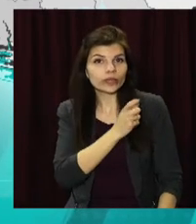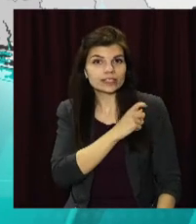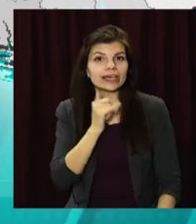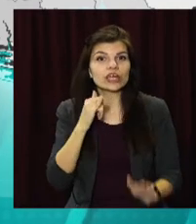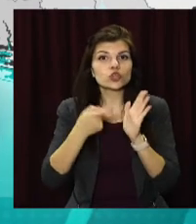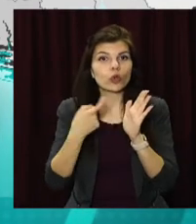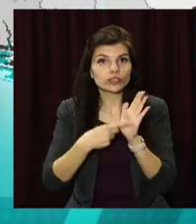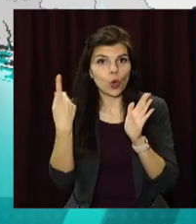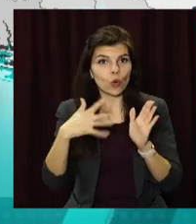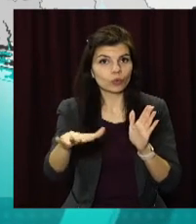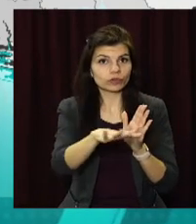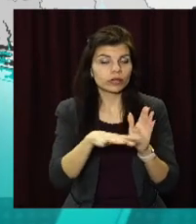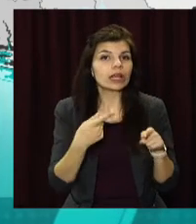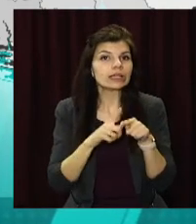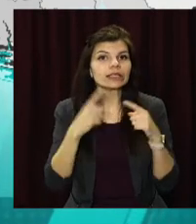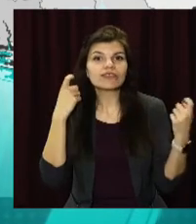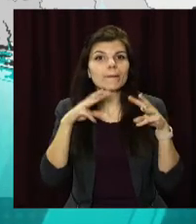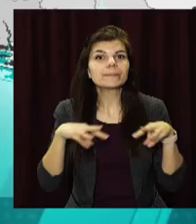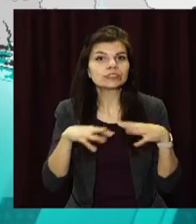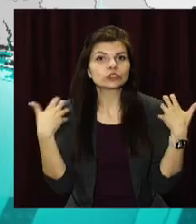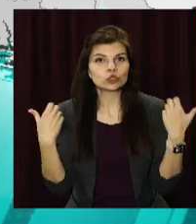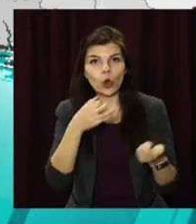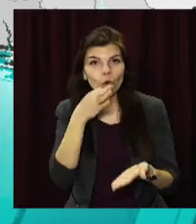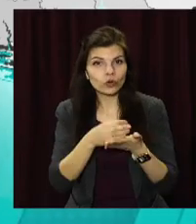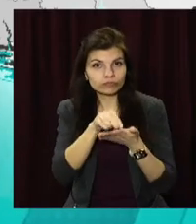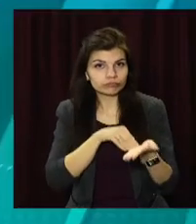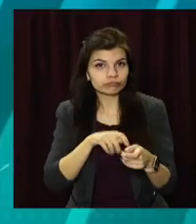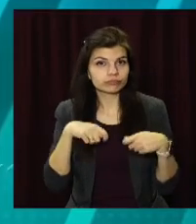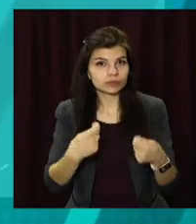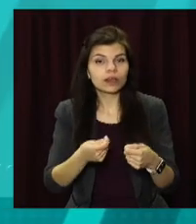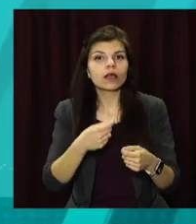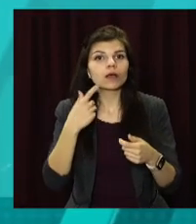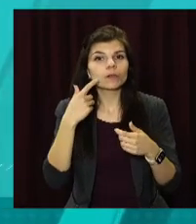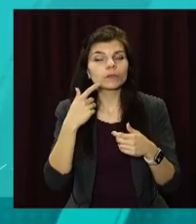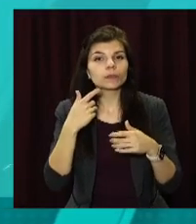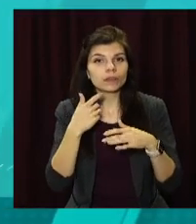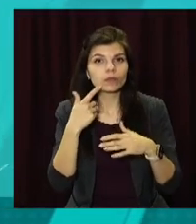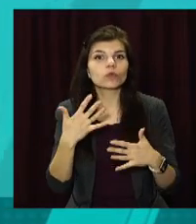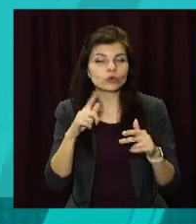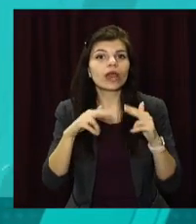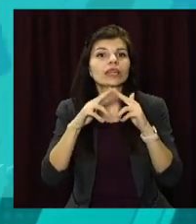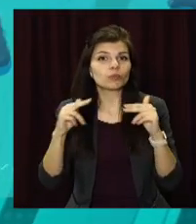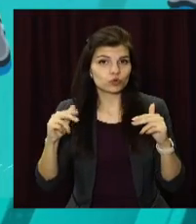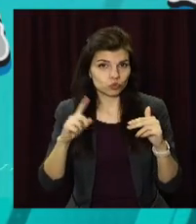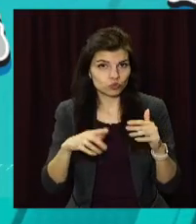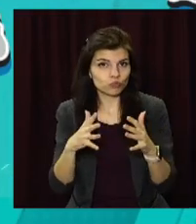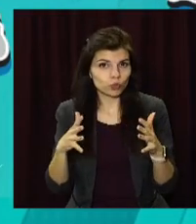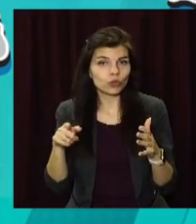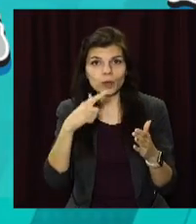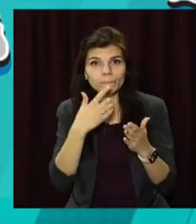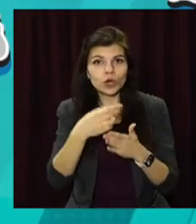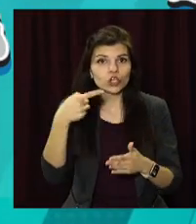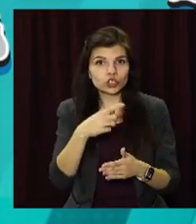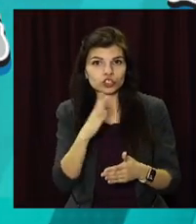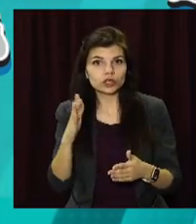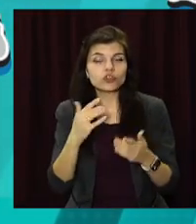та Донецькій областях. Такі дані Міністерства охорони здоров'я. В антилідерах залишається і Дніпропетровщина. У нас понад 1000